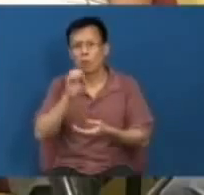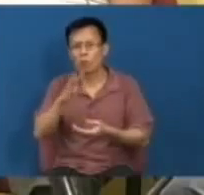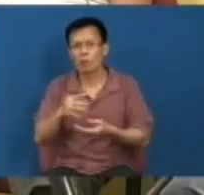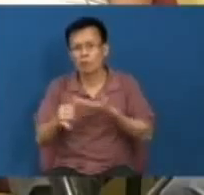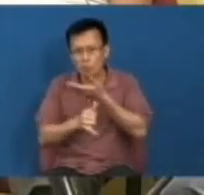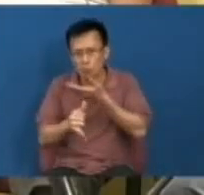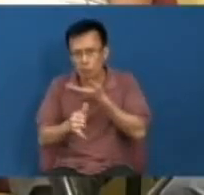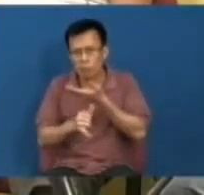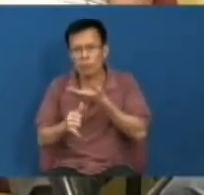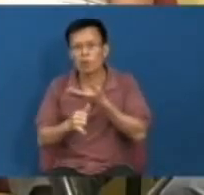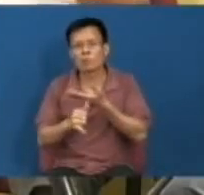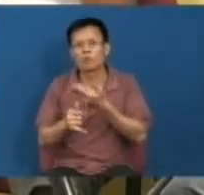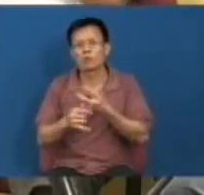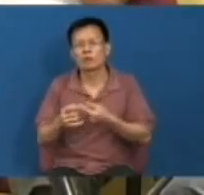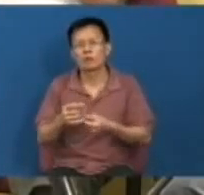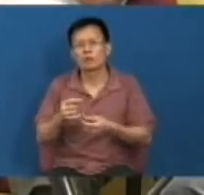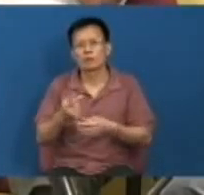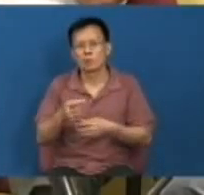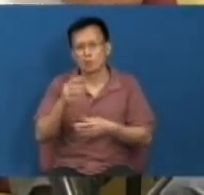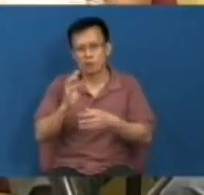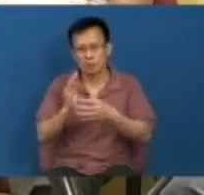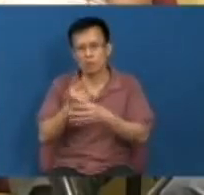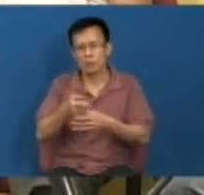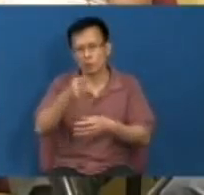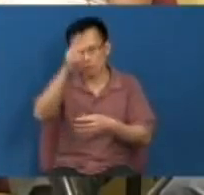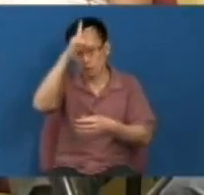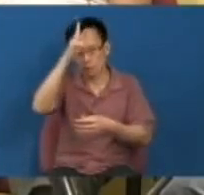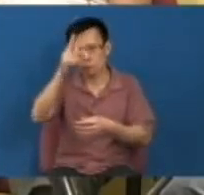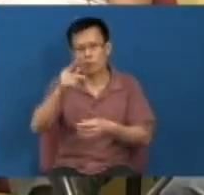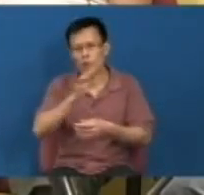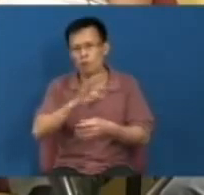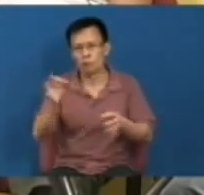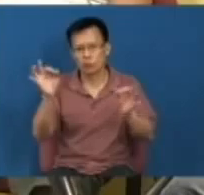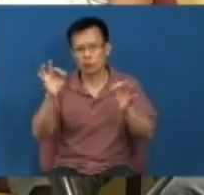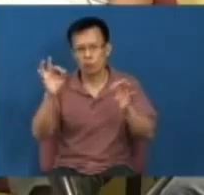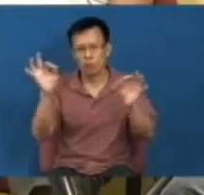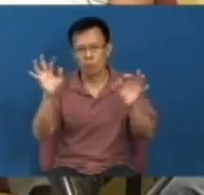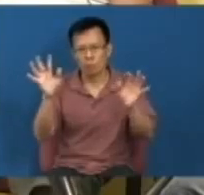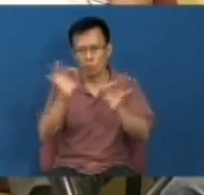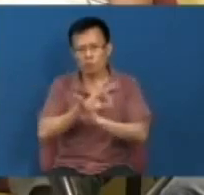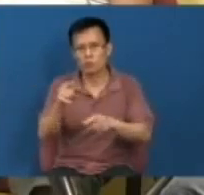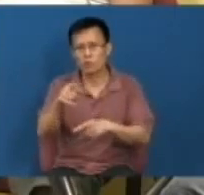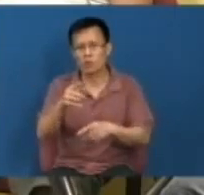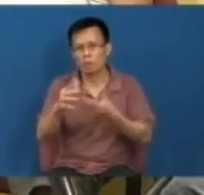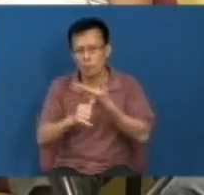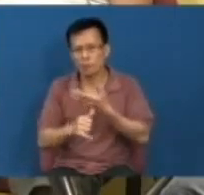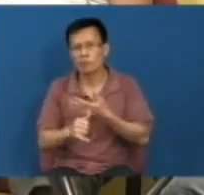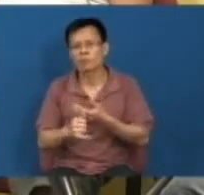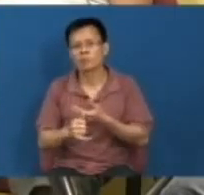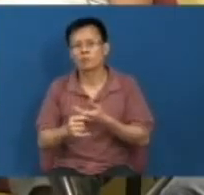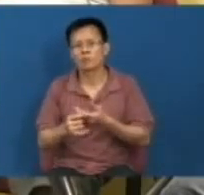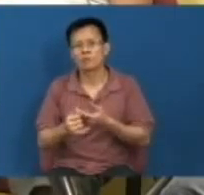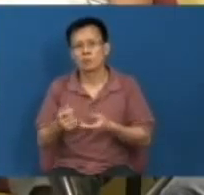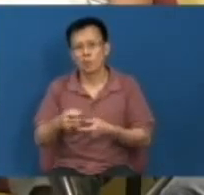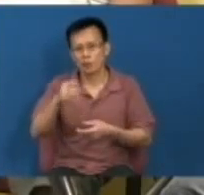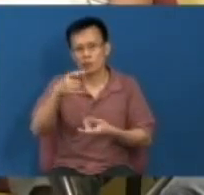會咁做嘅，因為我係政府嘅，我點會咁做啊？我話你唔收樓之前，我哋冇事發生。咁而家咁危險，咁你咪簽咗